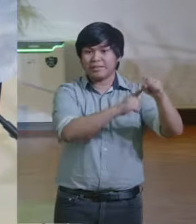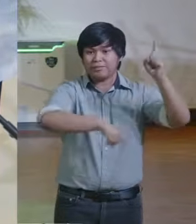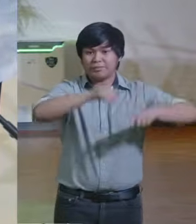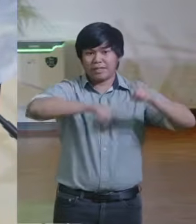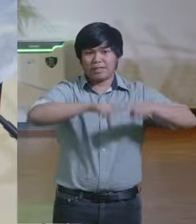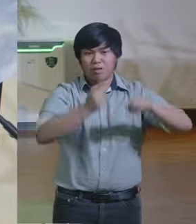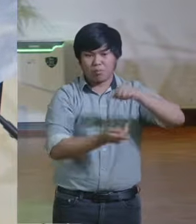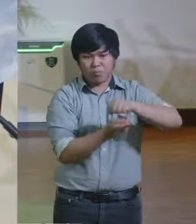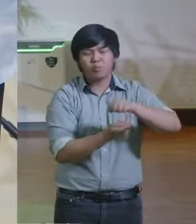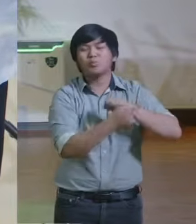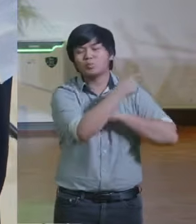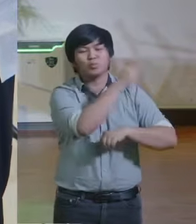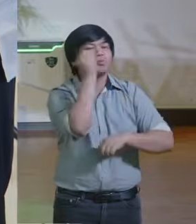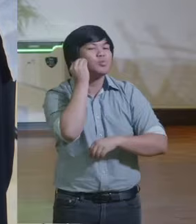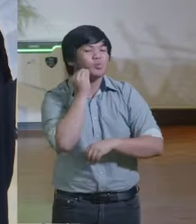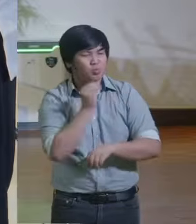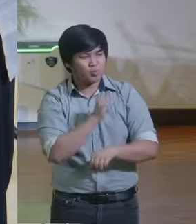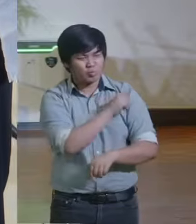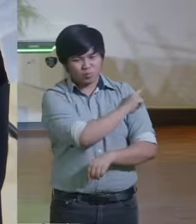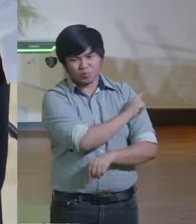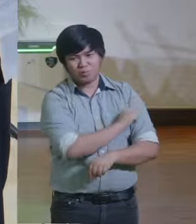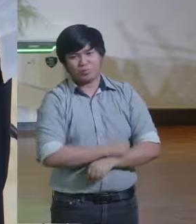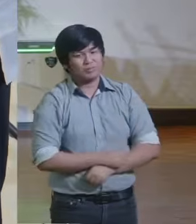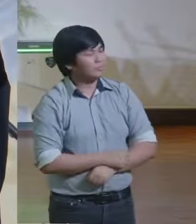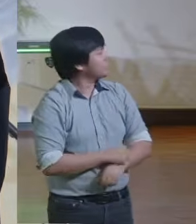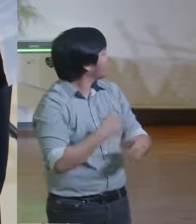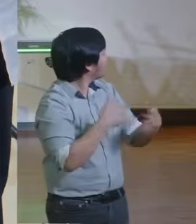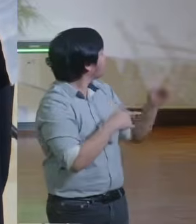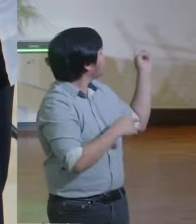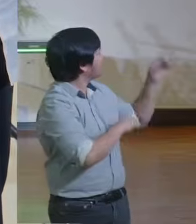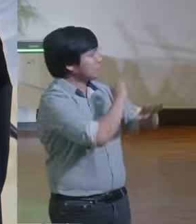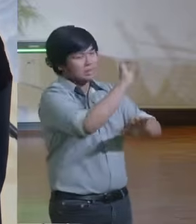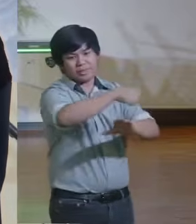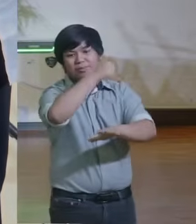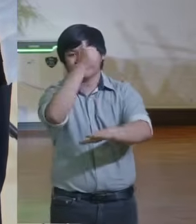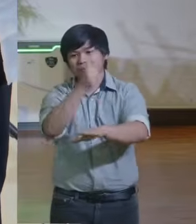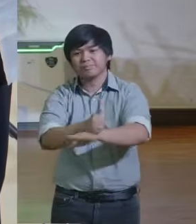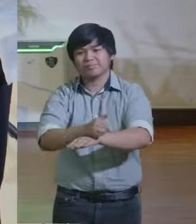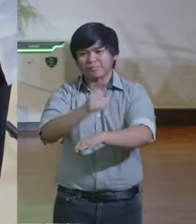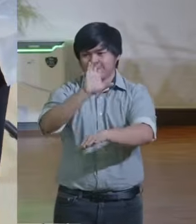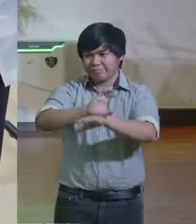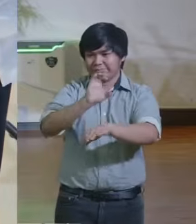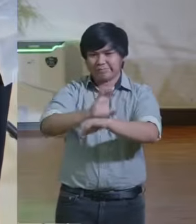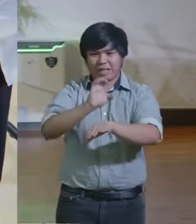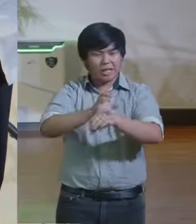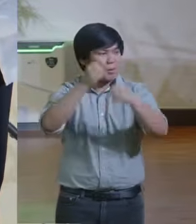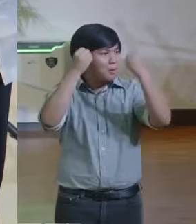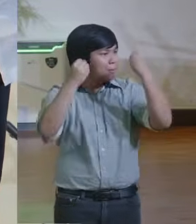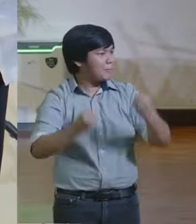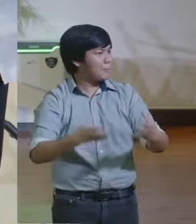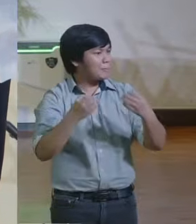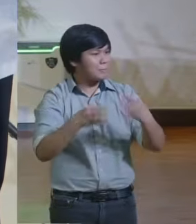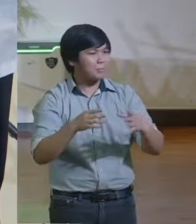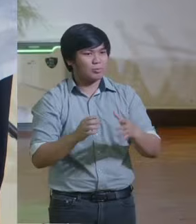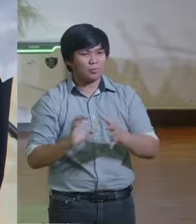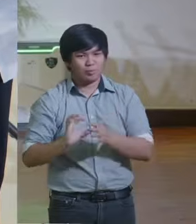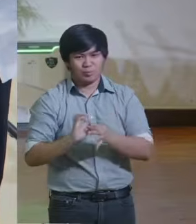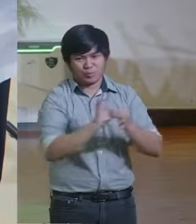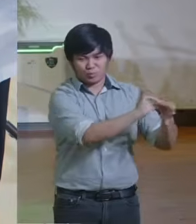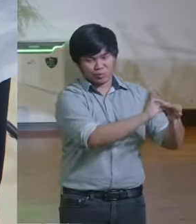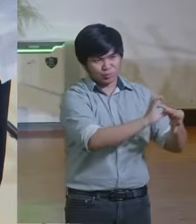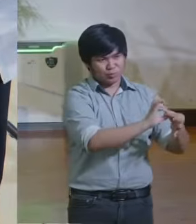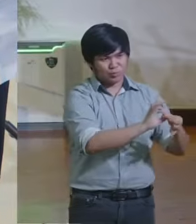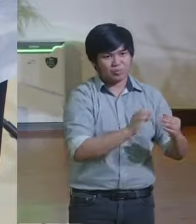of Antioch. Sila pong dalawang nagpatibay ng church na iyan. Marami na po silang kasama dyan.